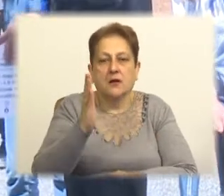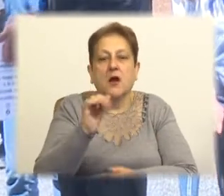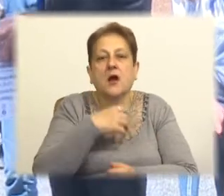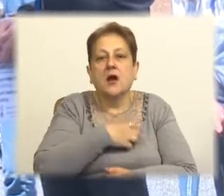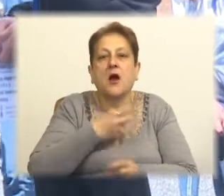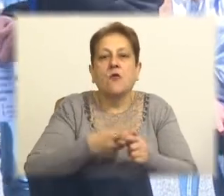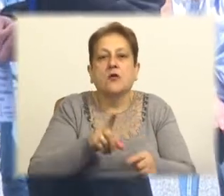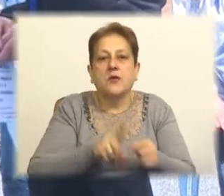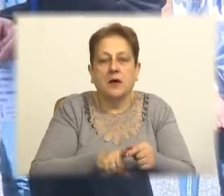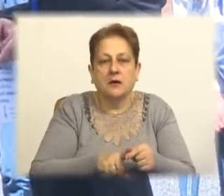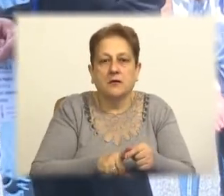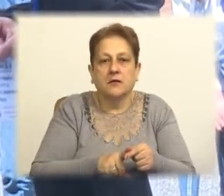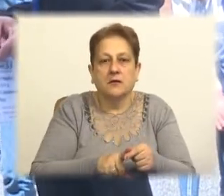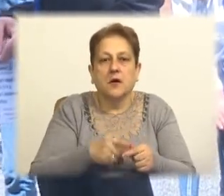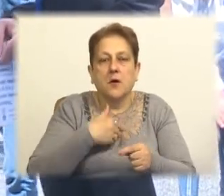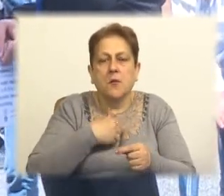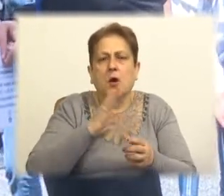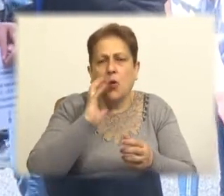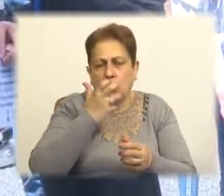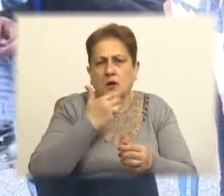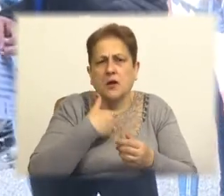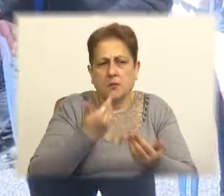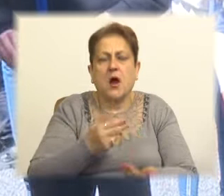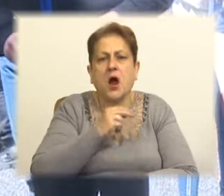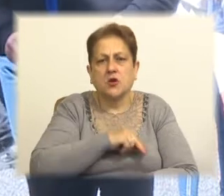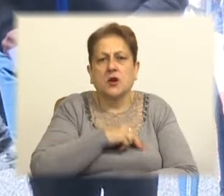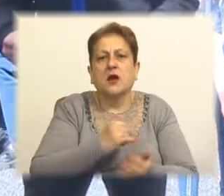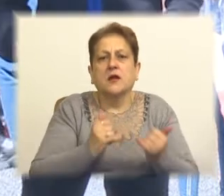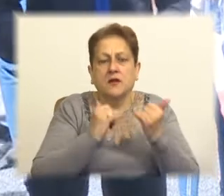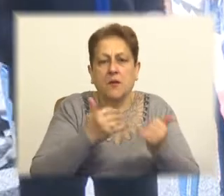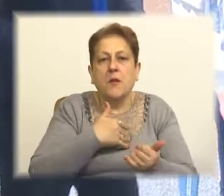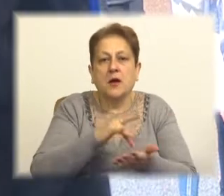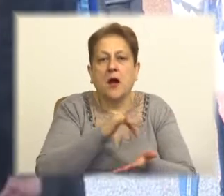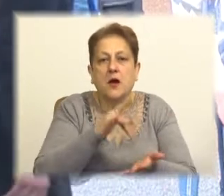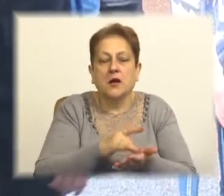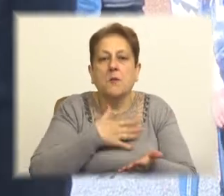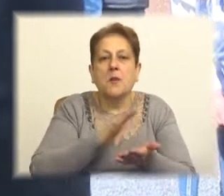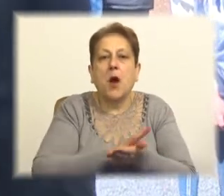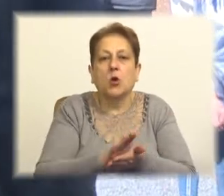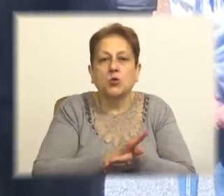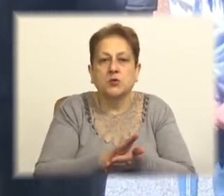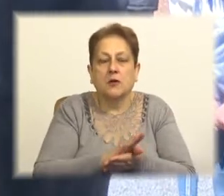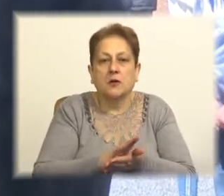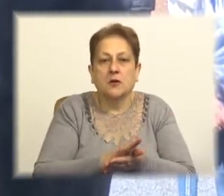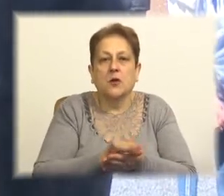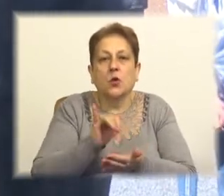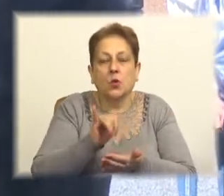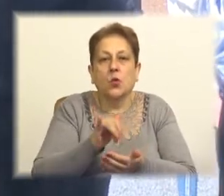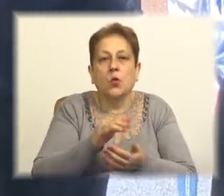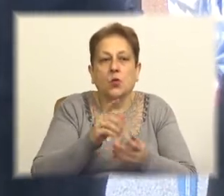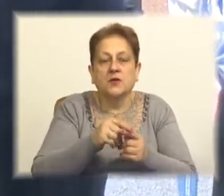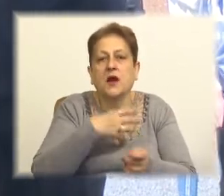դա է եւ մենք կոնկրետ այսօրվա մեր աշխատանքները նվիրված են մեր քաղաքին, մաքրությանը ու սկաուտի